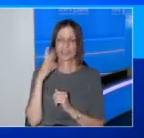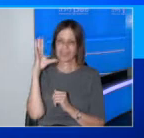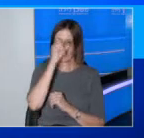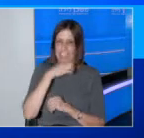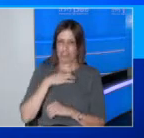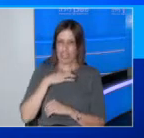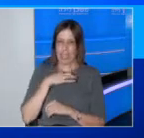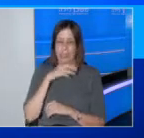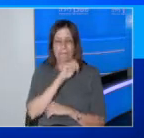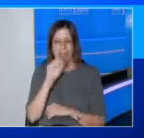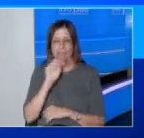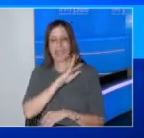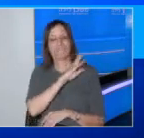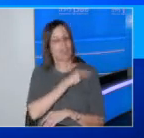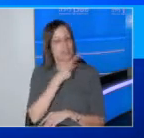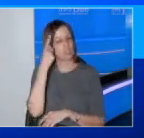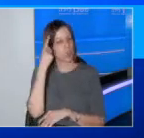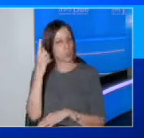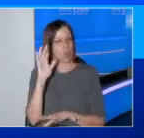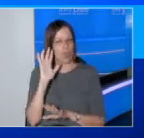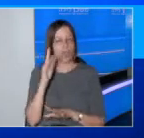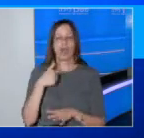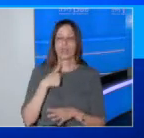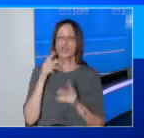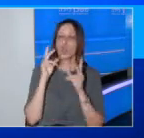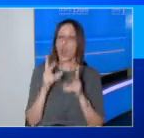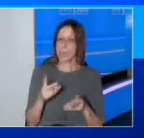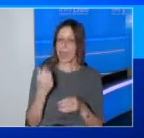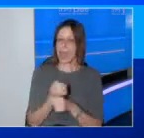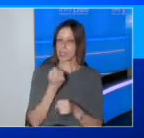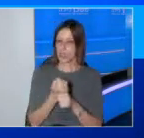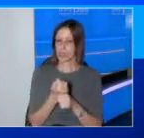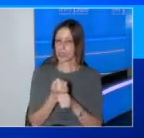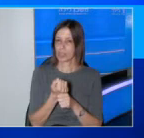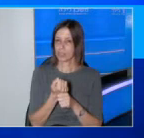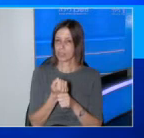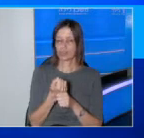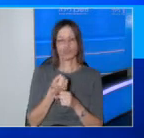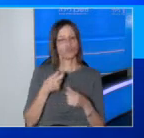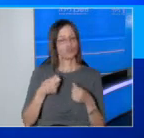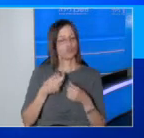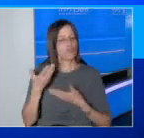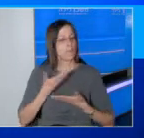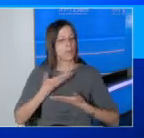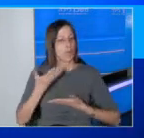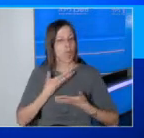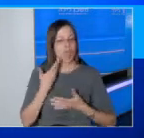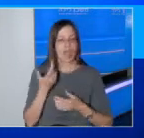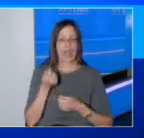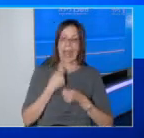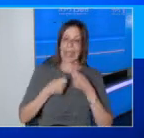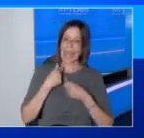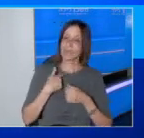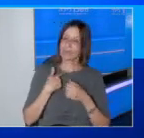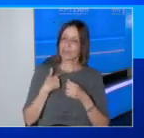שתפיסתי בעניין הפלסטיני היא ידועה. אנחנו יכולים לעשות שיתופי פעולה כלכליים. אני מאוד